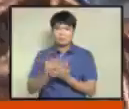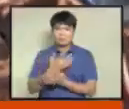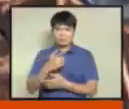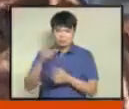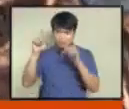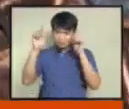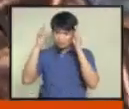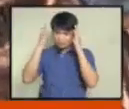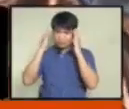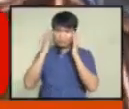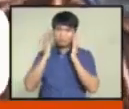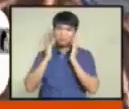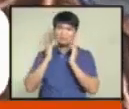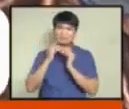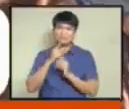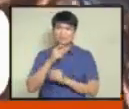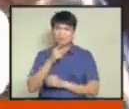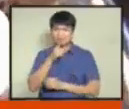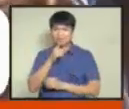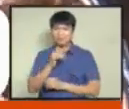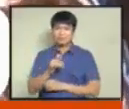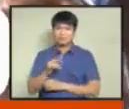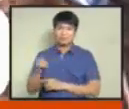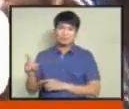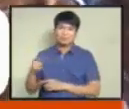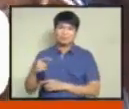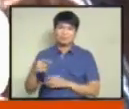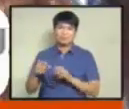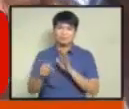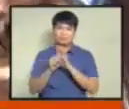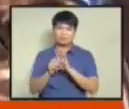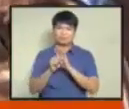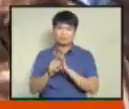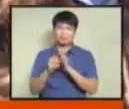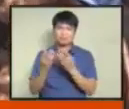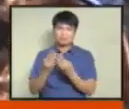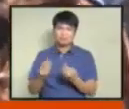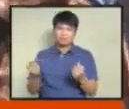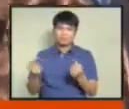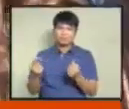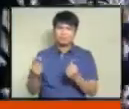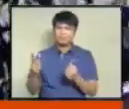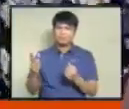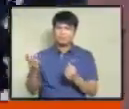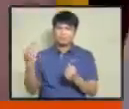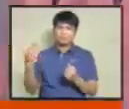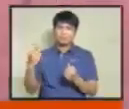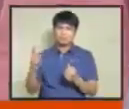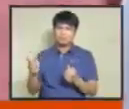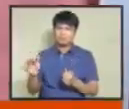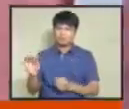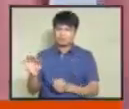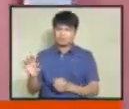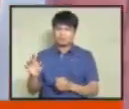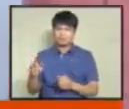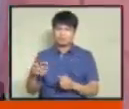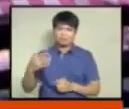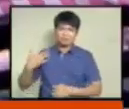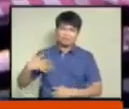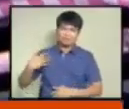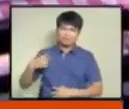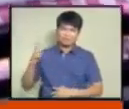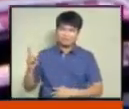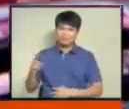para swertehin daw tayo, matanggal lahat ng stress natin year 2019. Pagdating naman sa